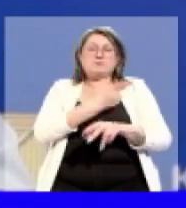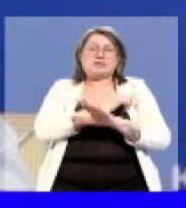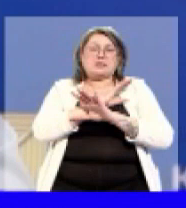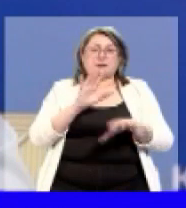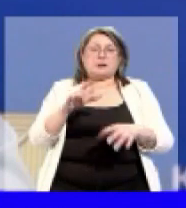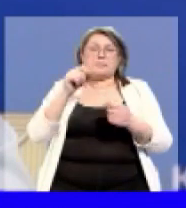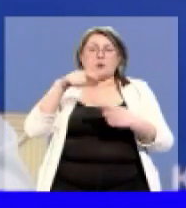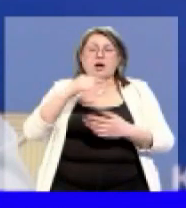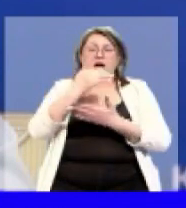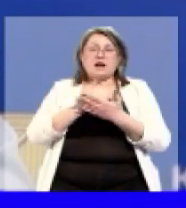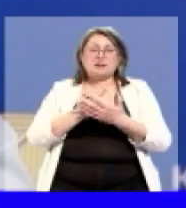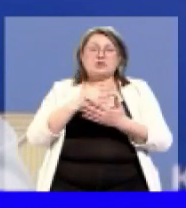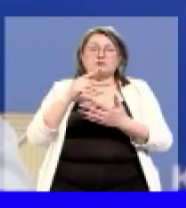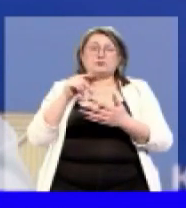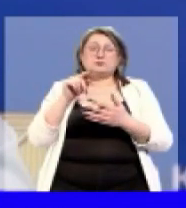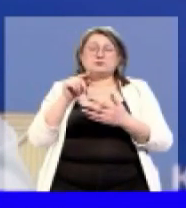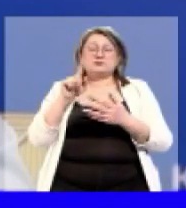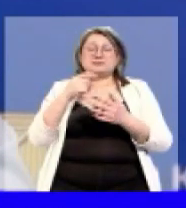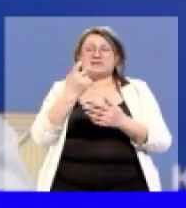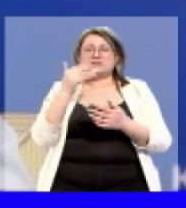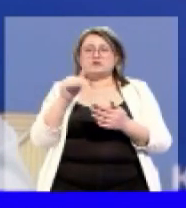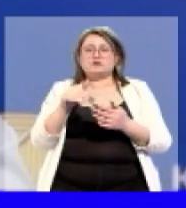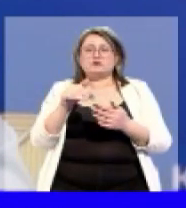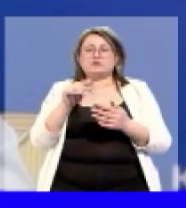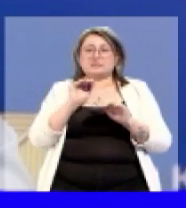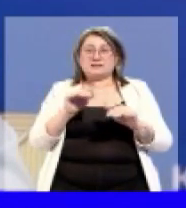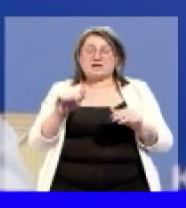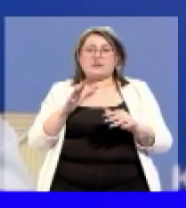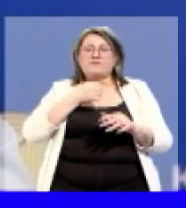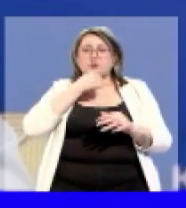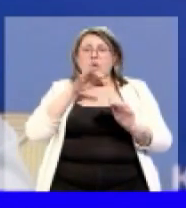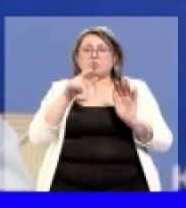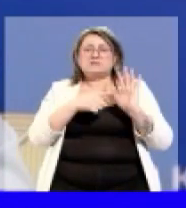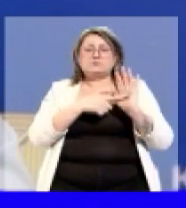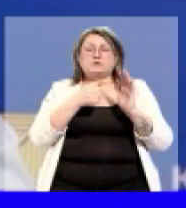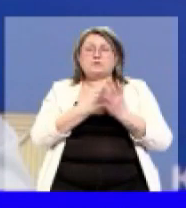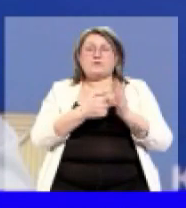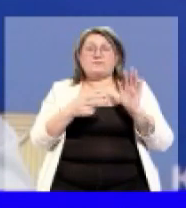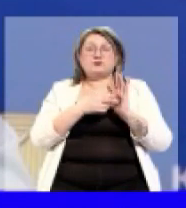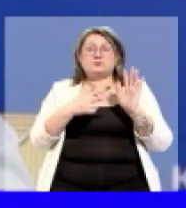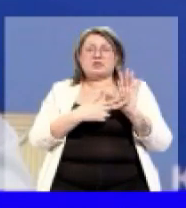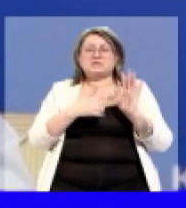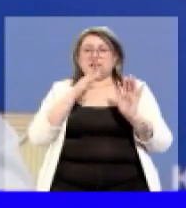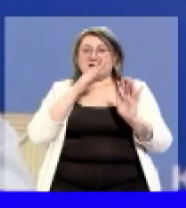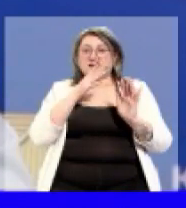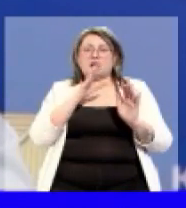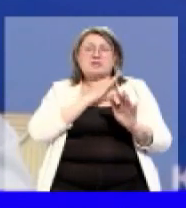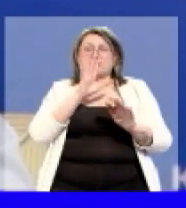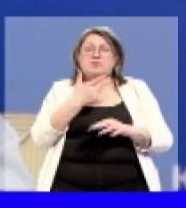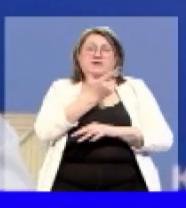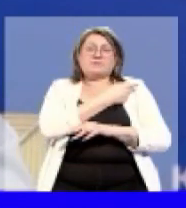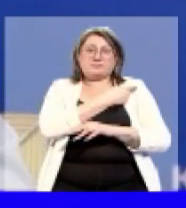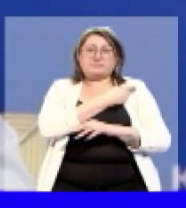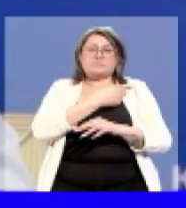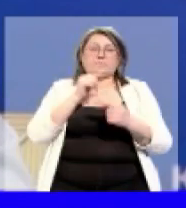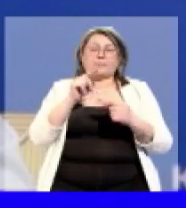1 және 6 жаста қызылшаға қарсы егілмеген 7-18 жас аралығындағы анықталған 13 мың